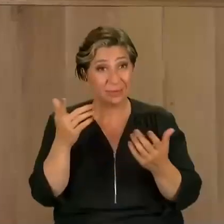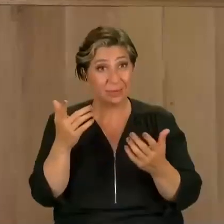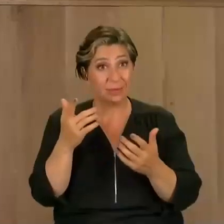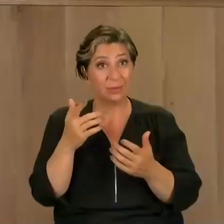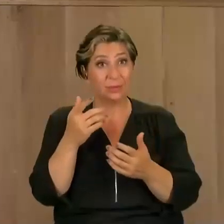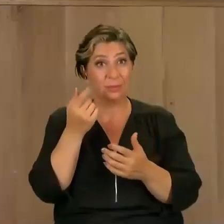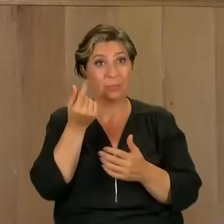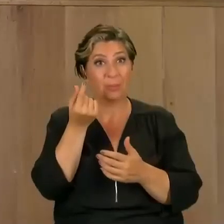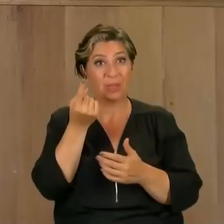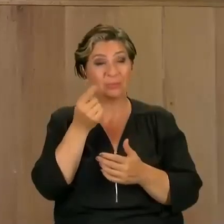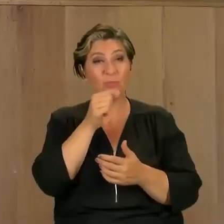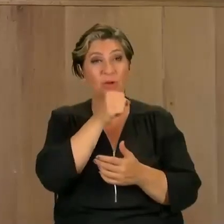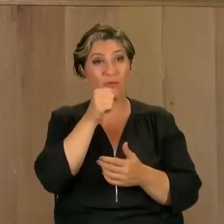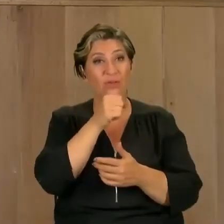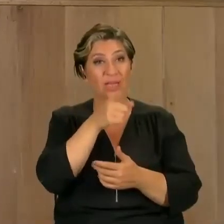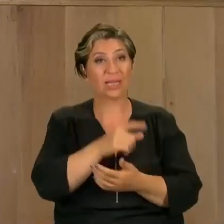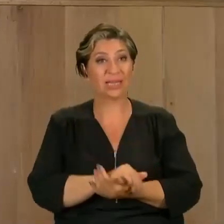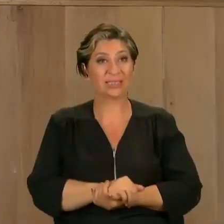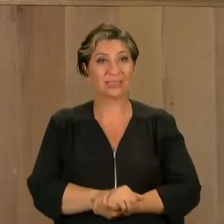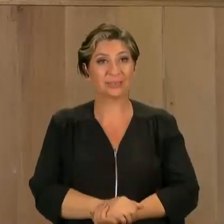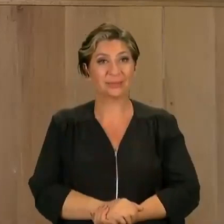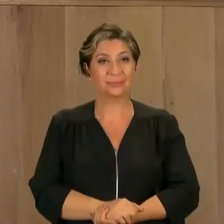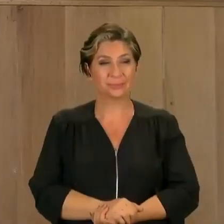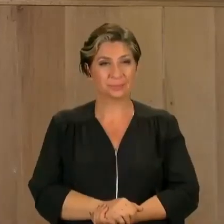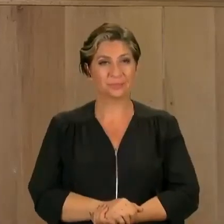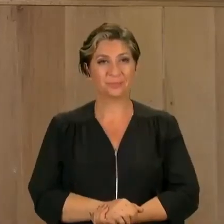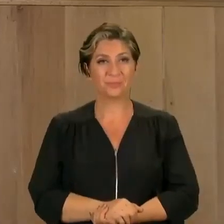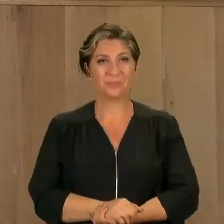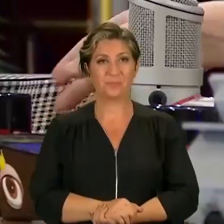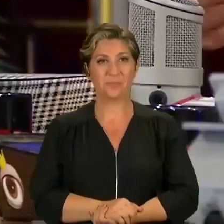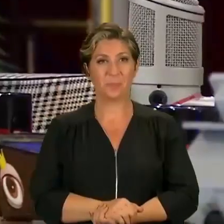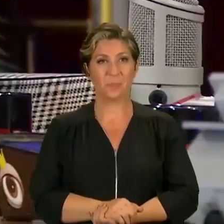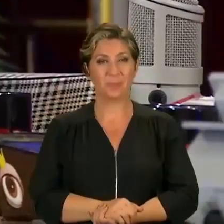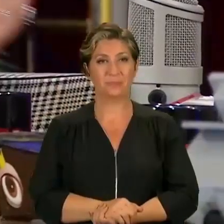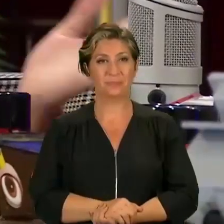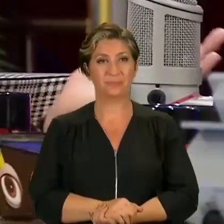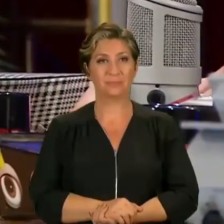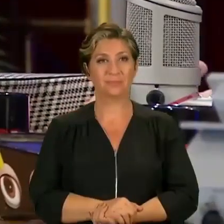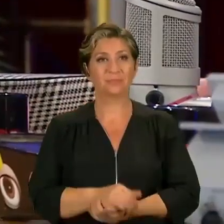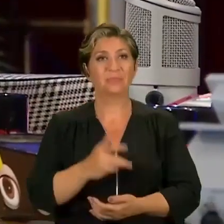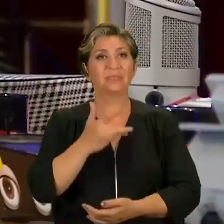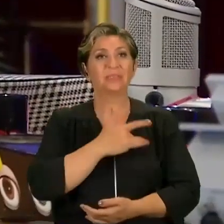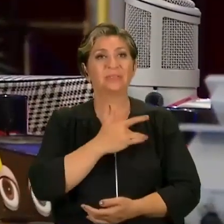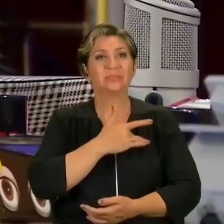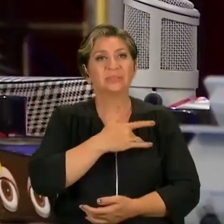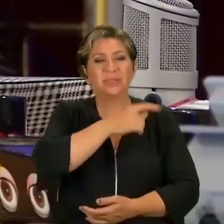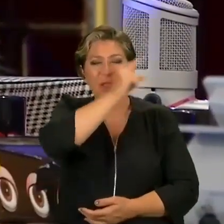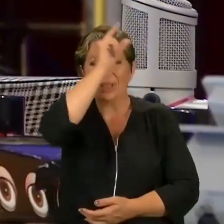O zaman biraz mikrofona söyleyin. Hı. Buyurun. Biraz mesela... Canımın